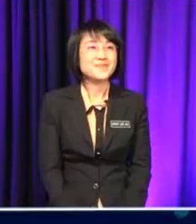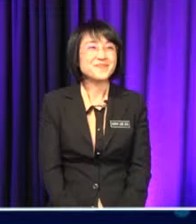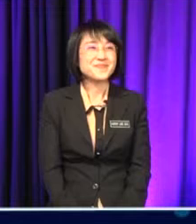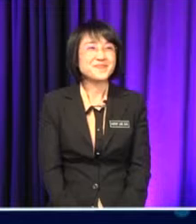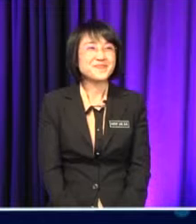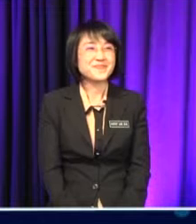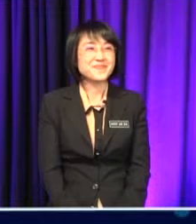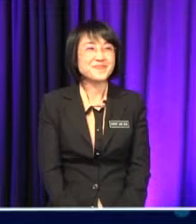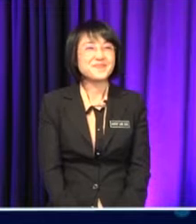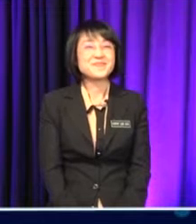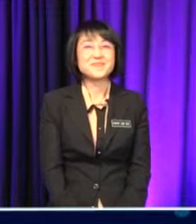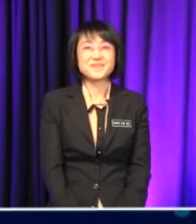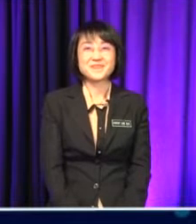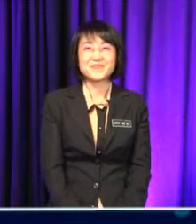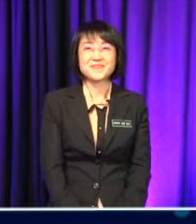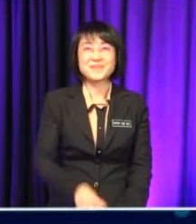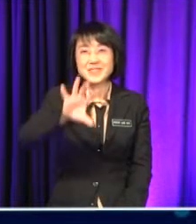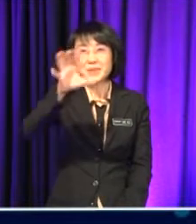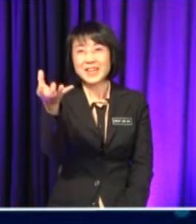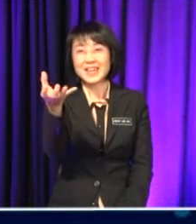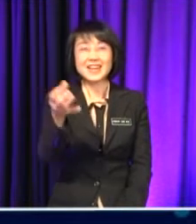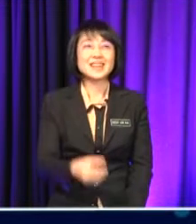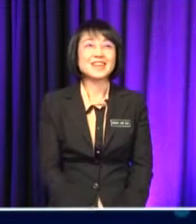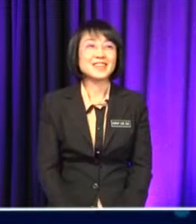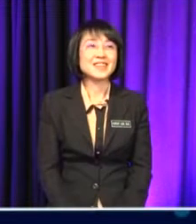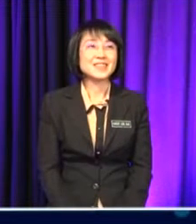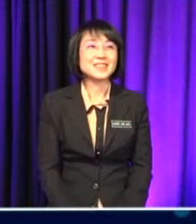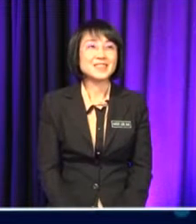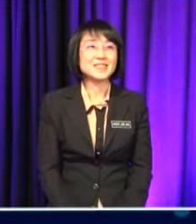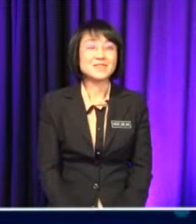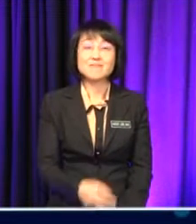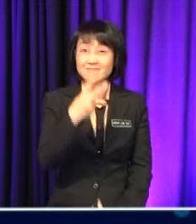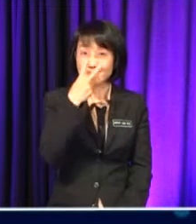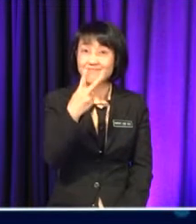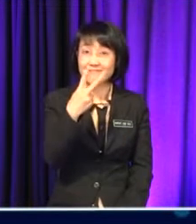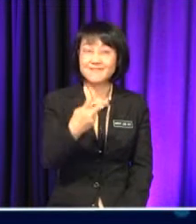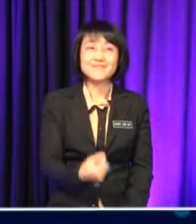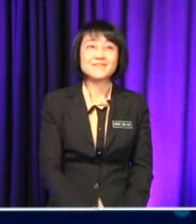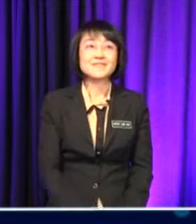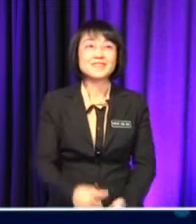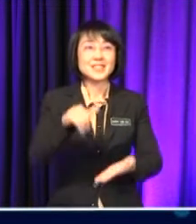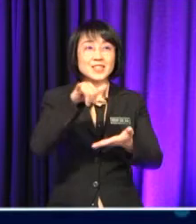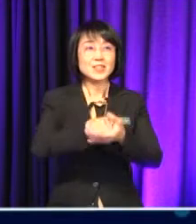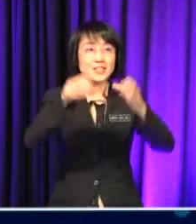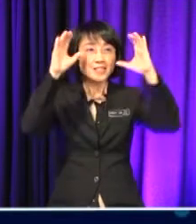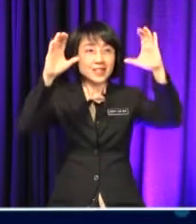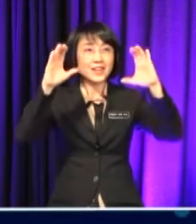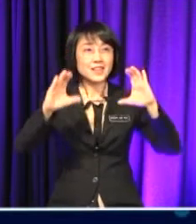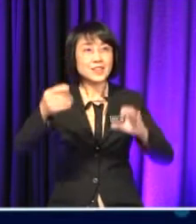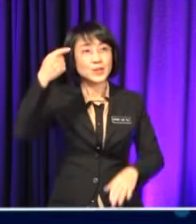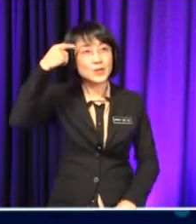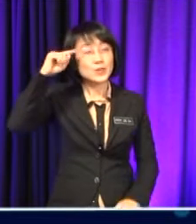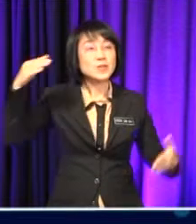Terbalik gambar tu. Bagus betul. Nampak tak, kawan-kawan? Jadi itulah caranya untuk